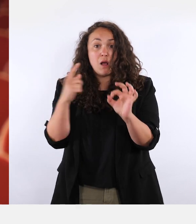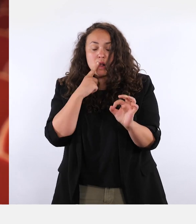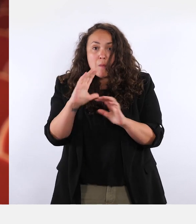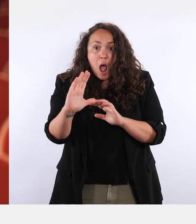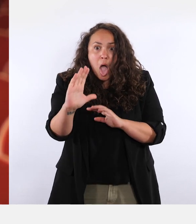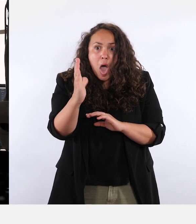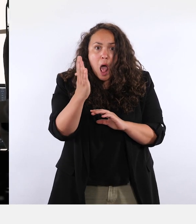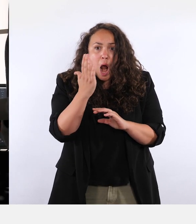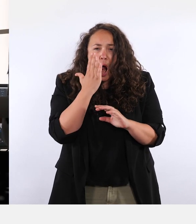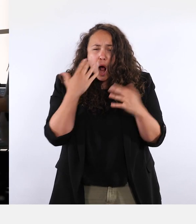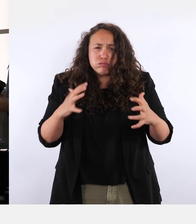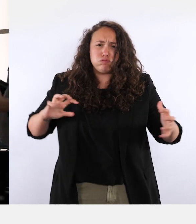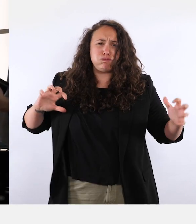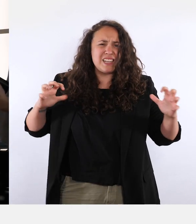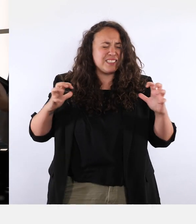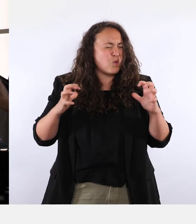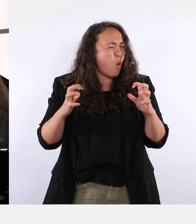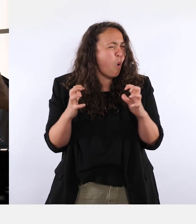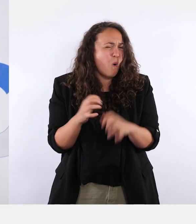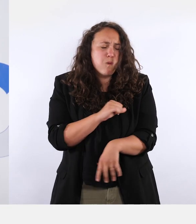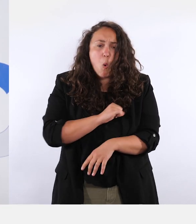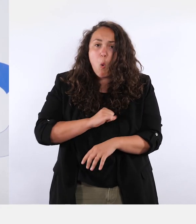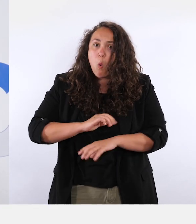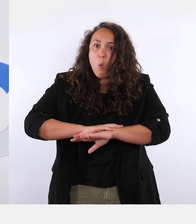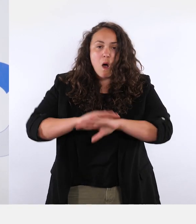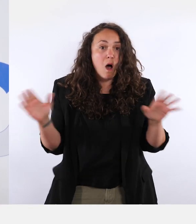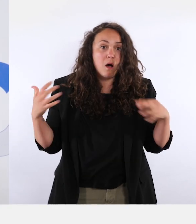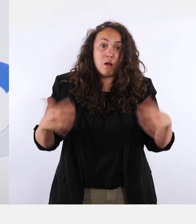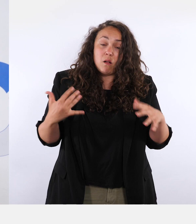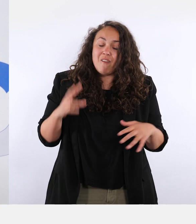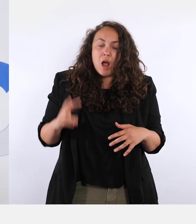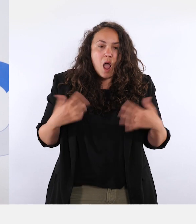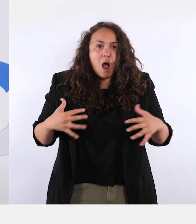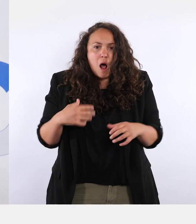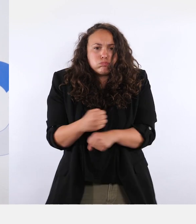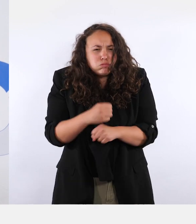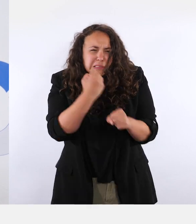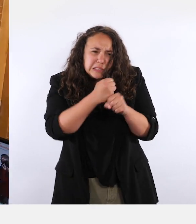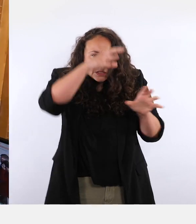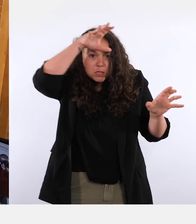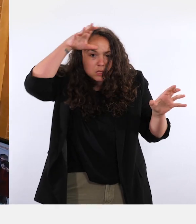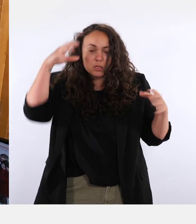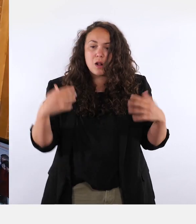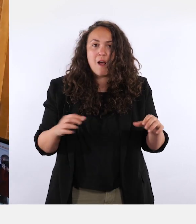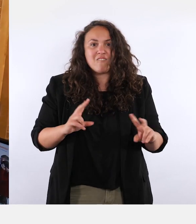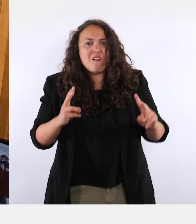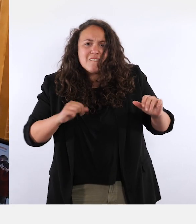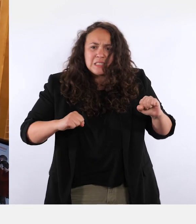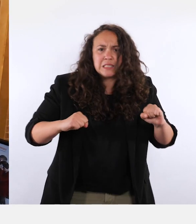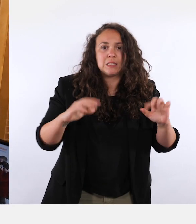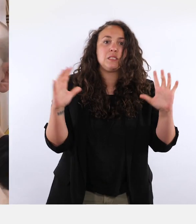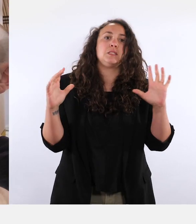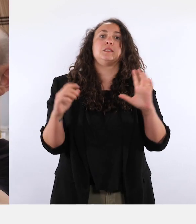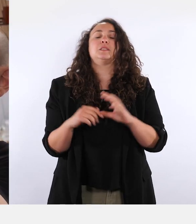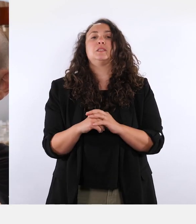avec tout le décor. Jusqu'à la dernière minute, il y a eu une pression, mais de tous les instants, une